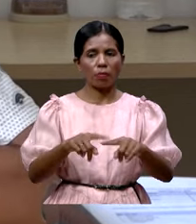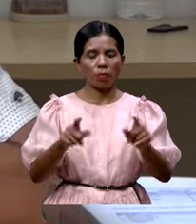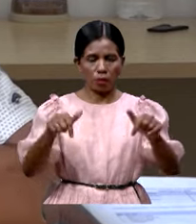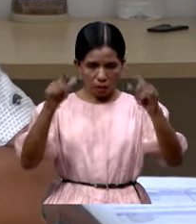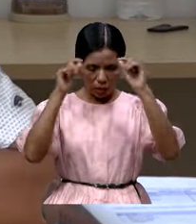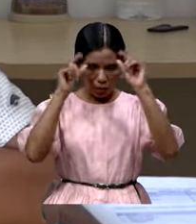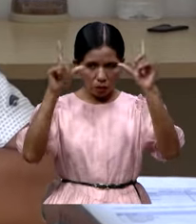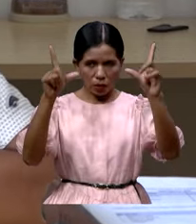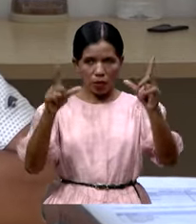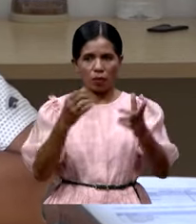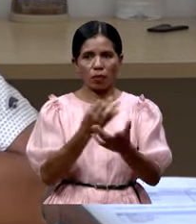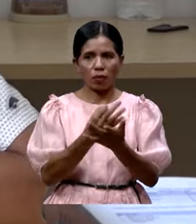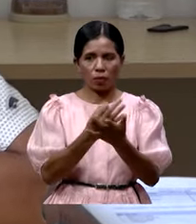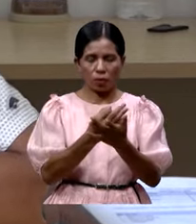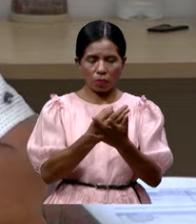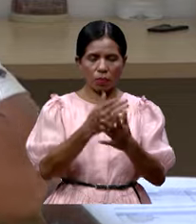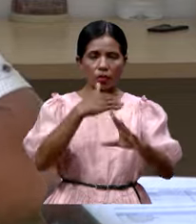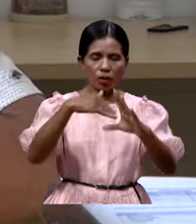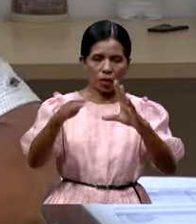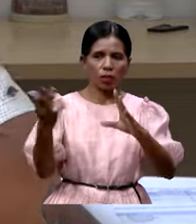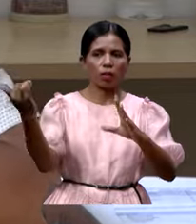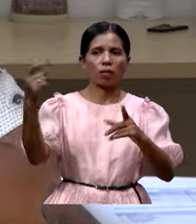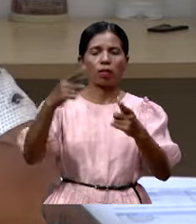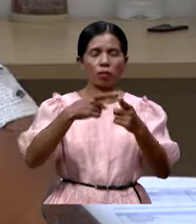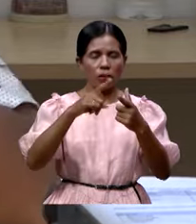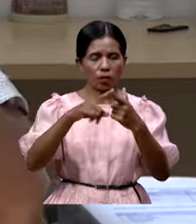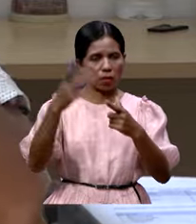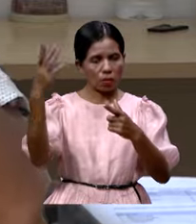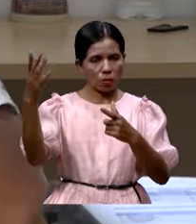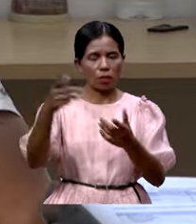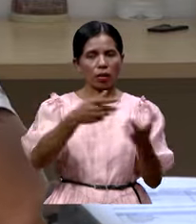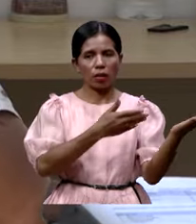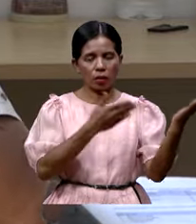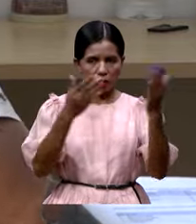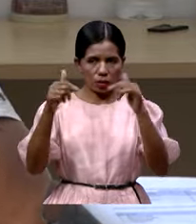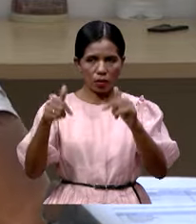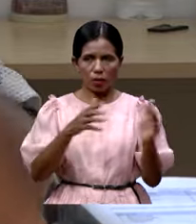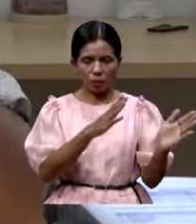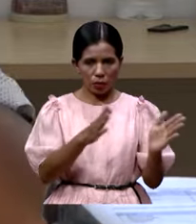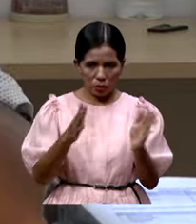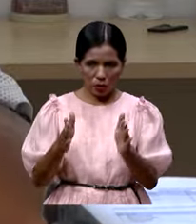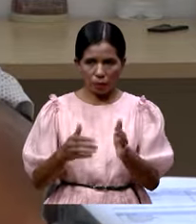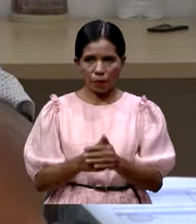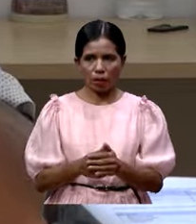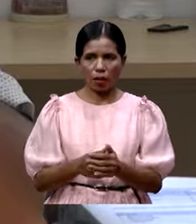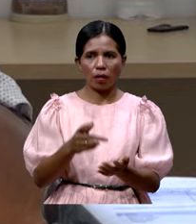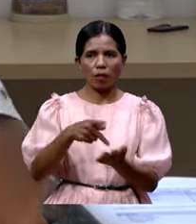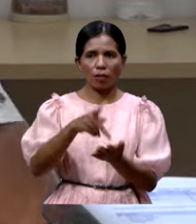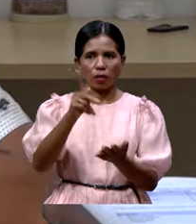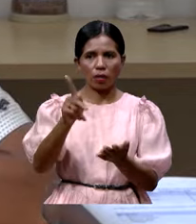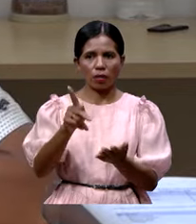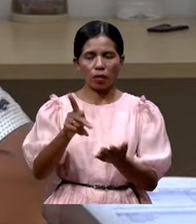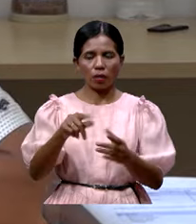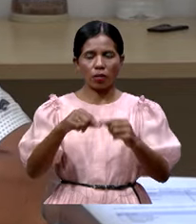ne kosane bahu te na ba te pusi na ba haru kafal mai tambah be ni aw be ni proses ne kan pak mitu ne kan be aw be